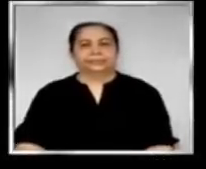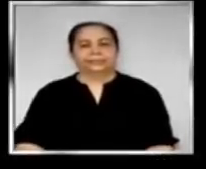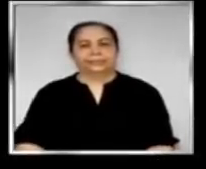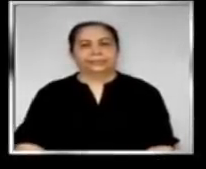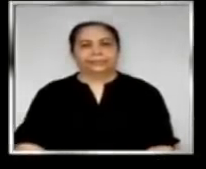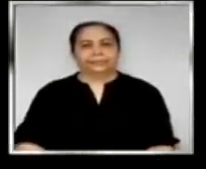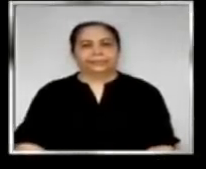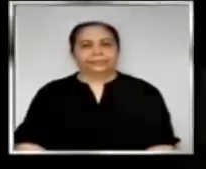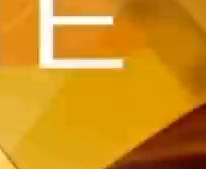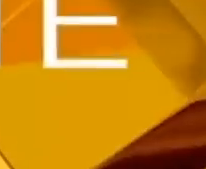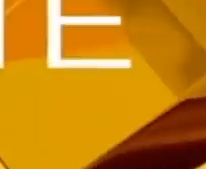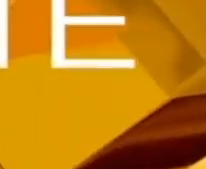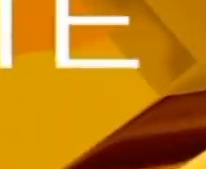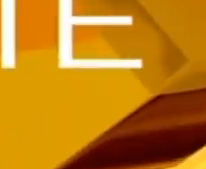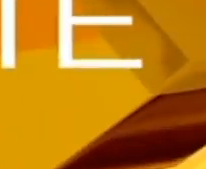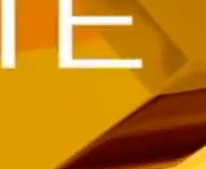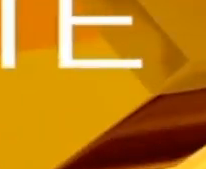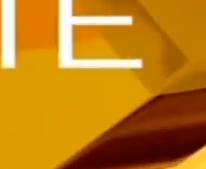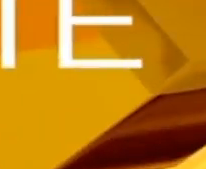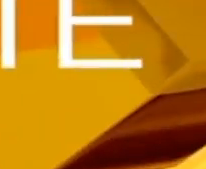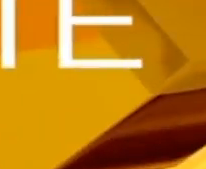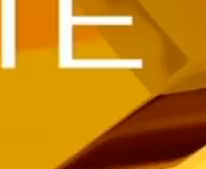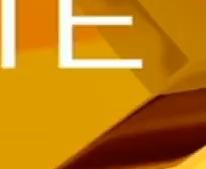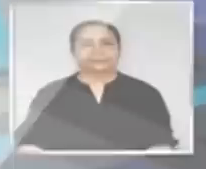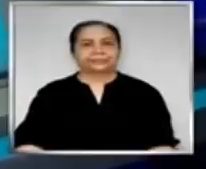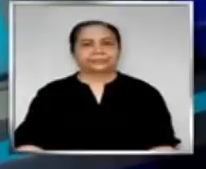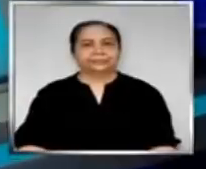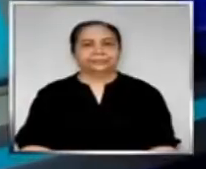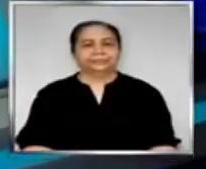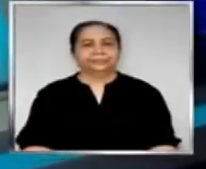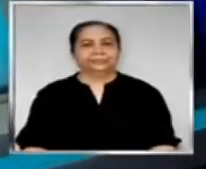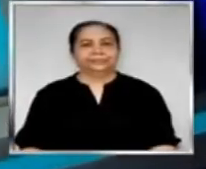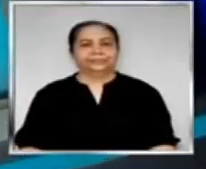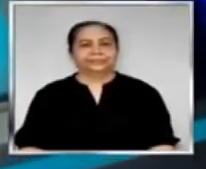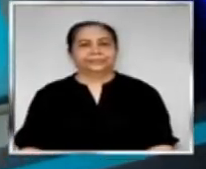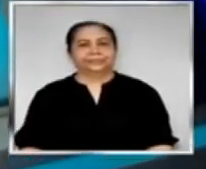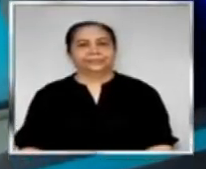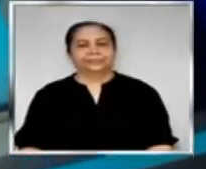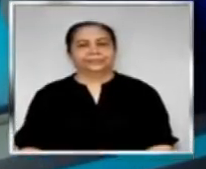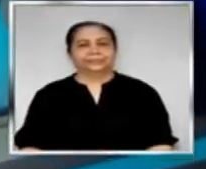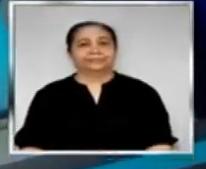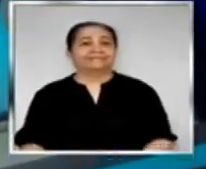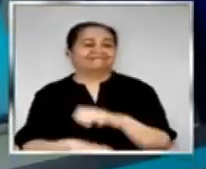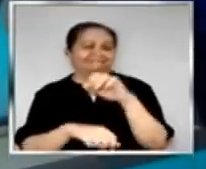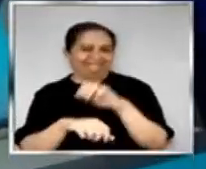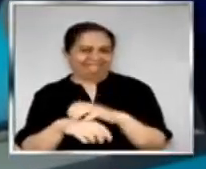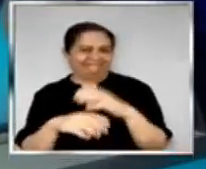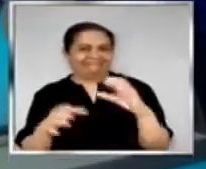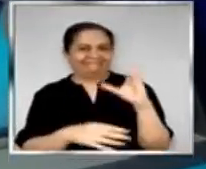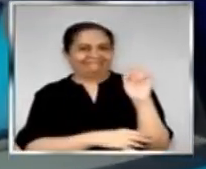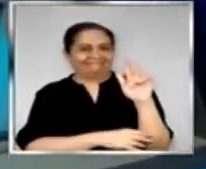Yeah. Engaged na sina Carla Avellana at